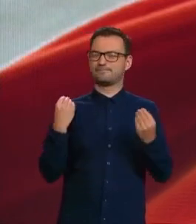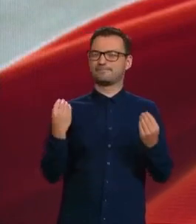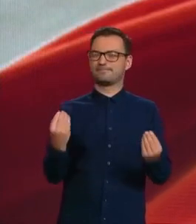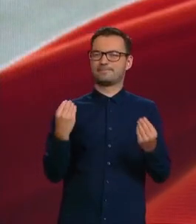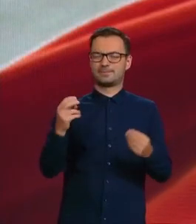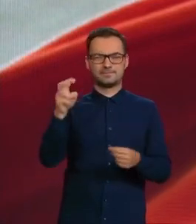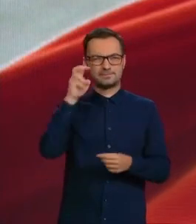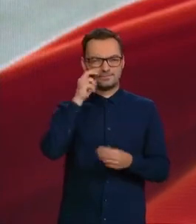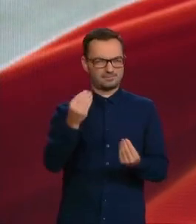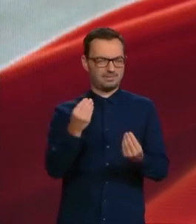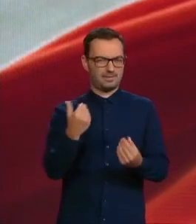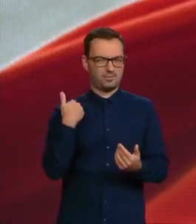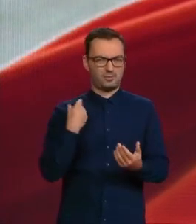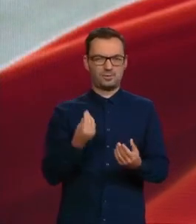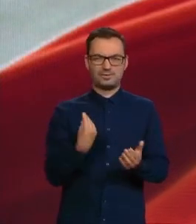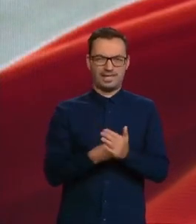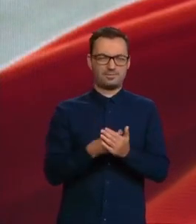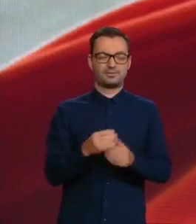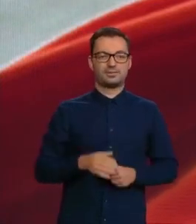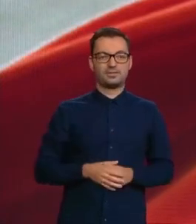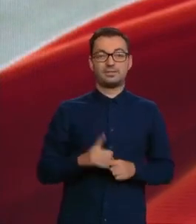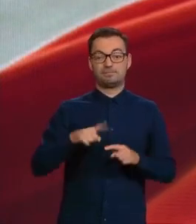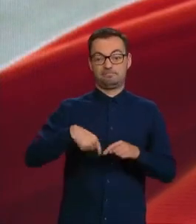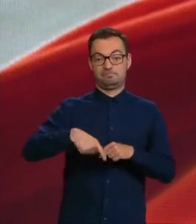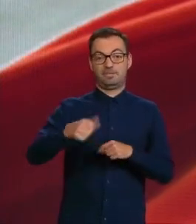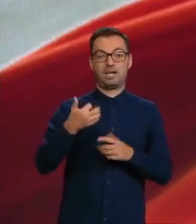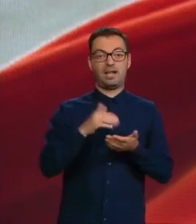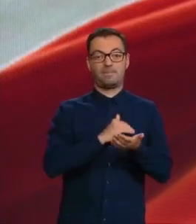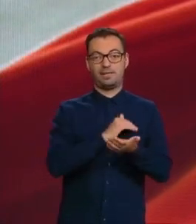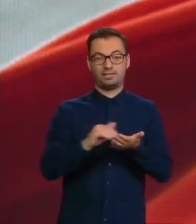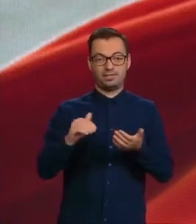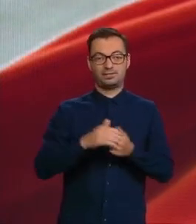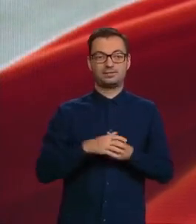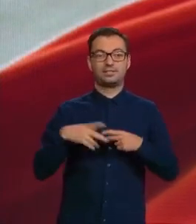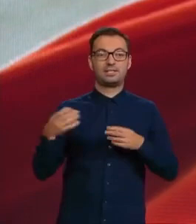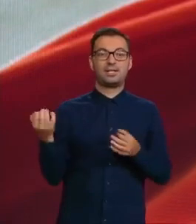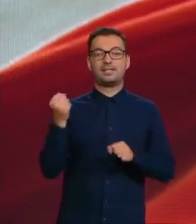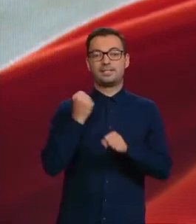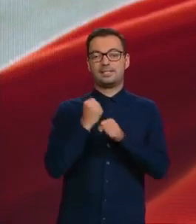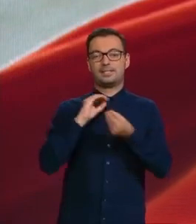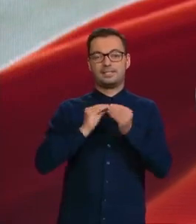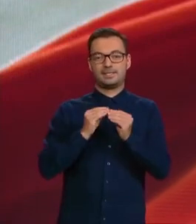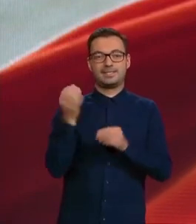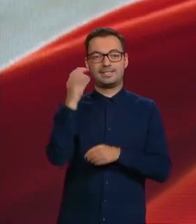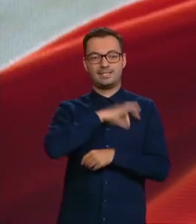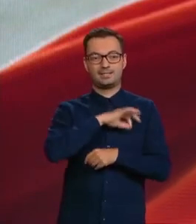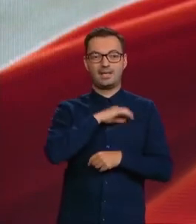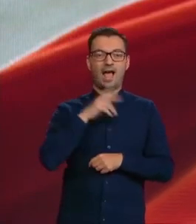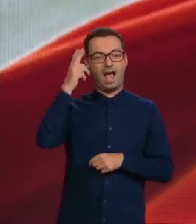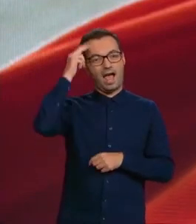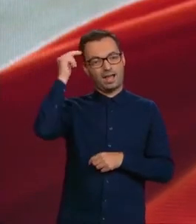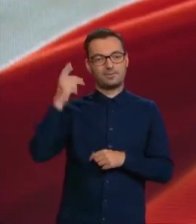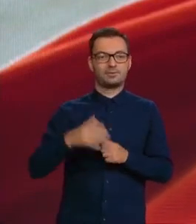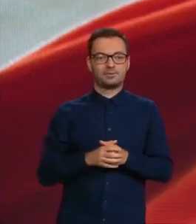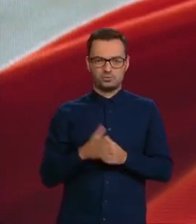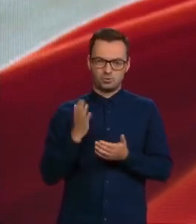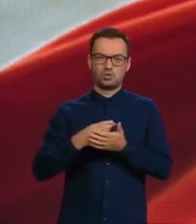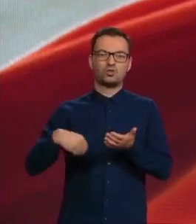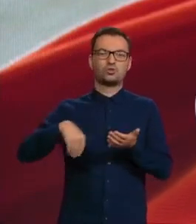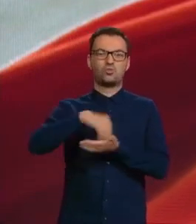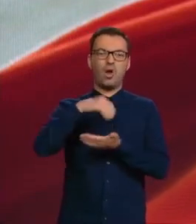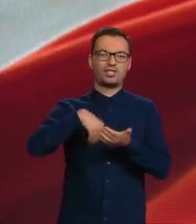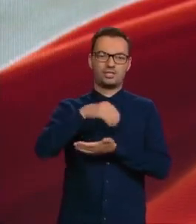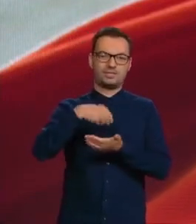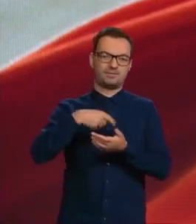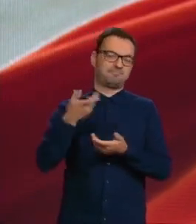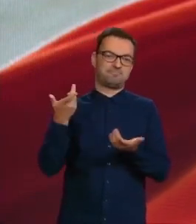koronie. Za kilka miesięcy wypracowanego zysku z tej rafinerii Arabowie właściwie spłacili już to,